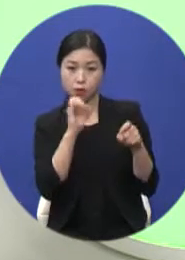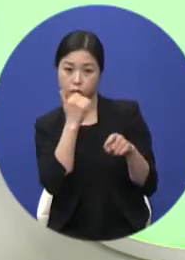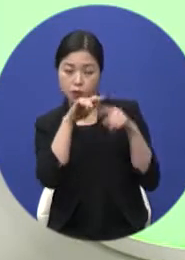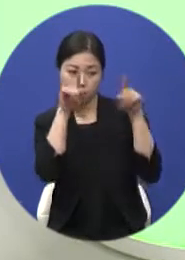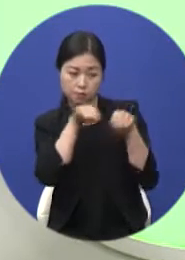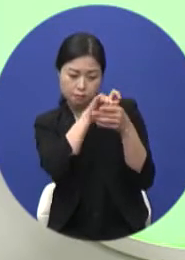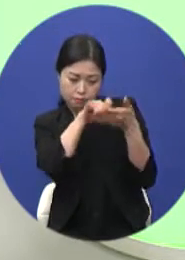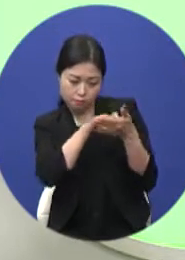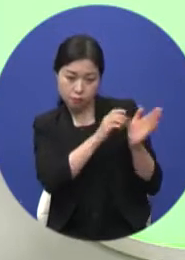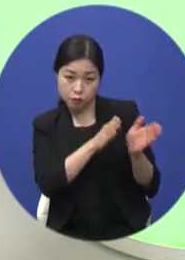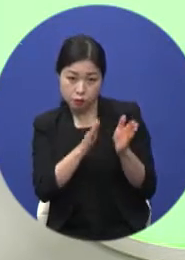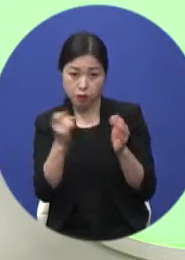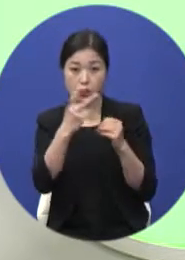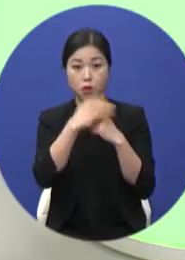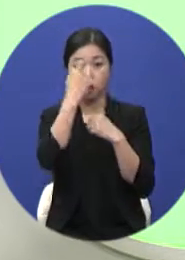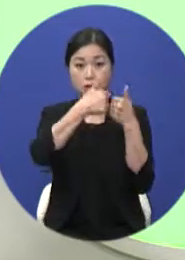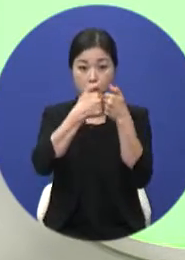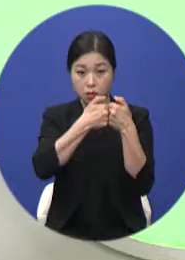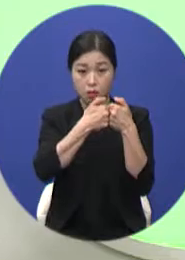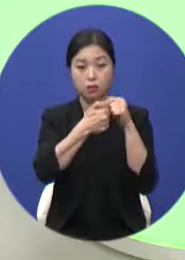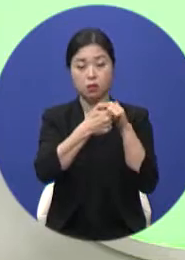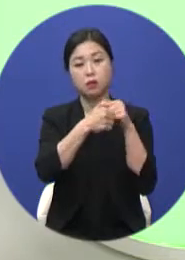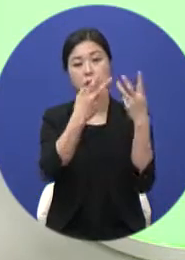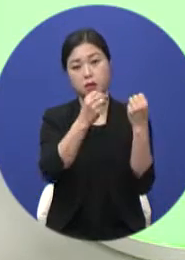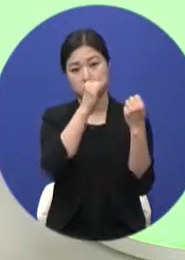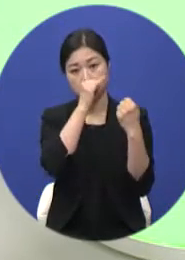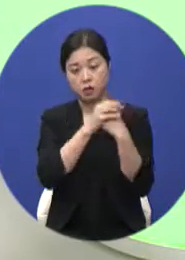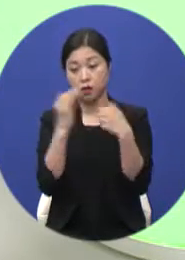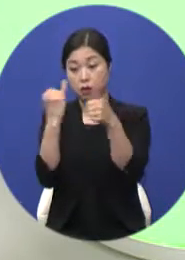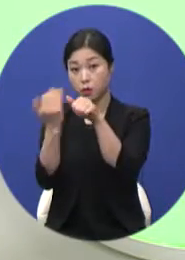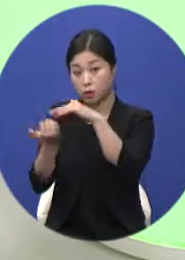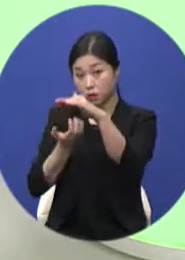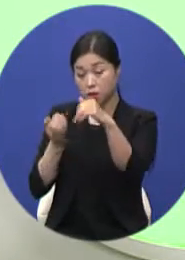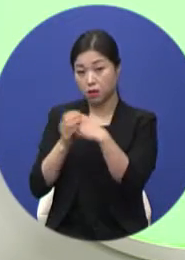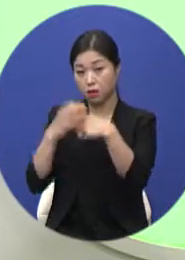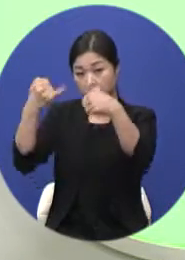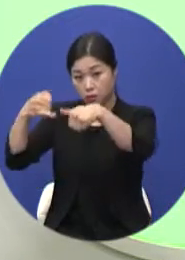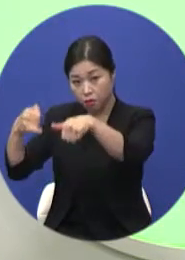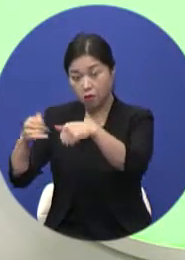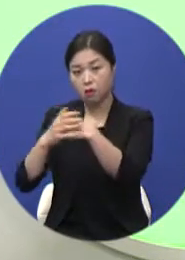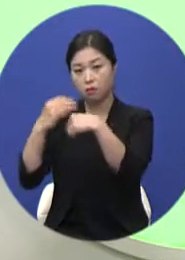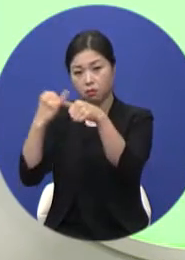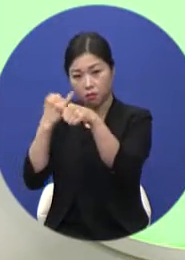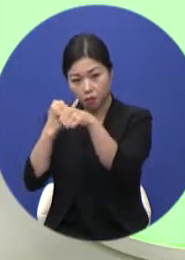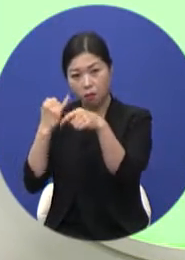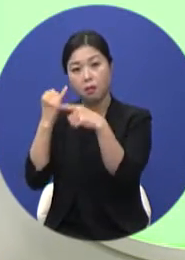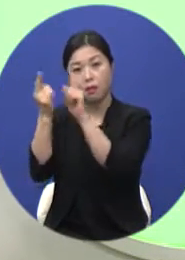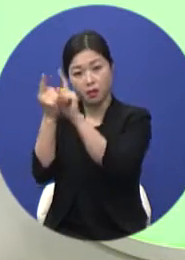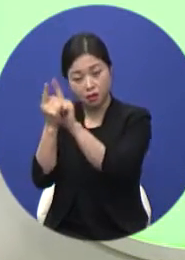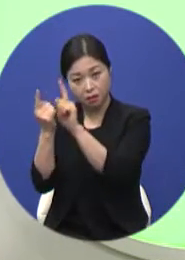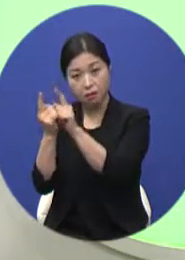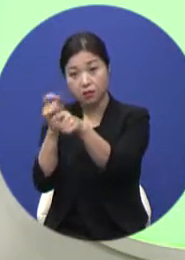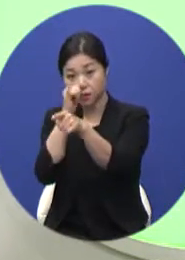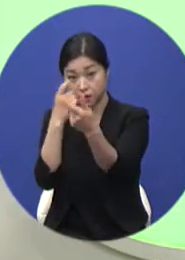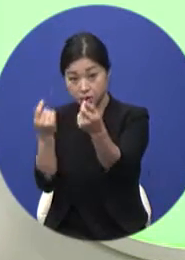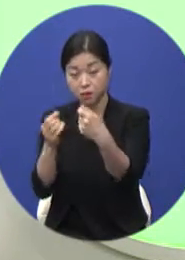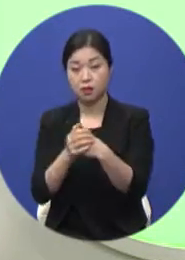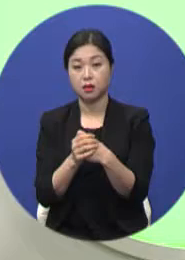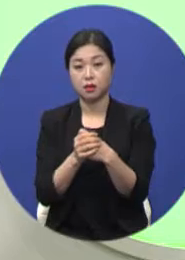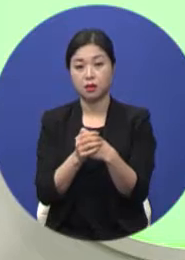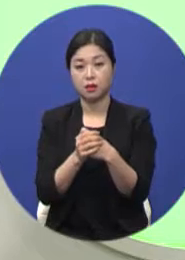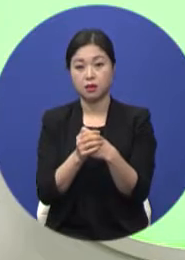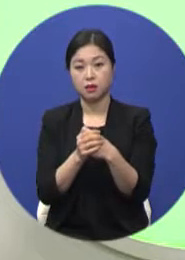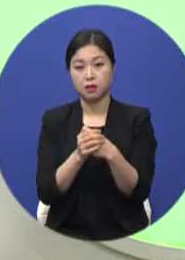면접 보고 이런 공부다. 결혼하기 전에 선 보고 연애하고 공부죠. 딱 바로